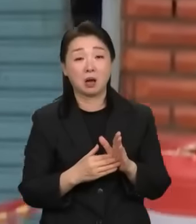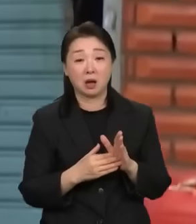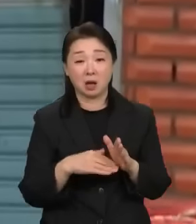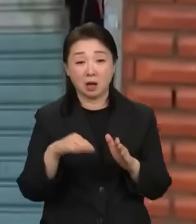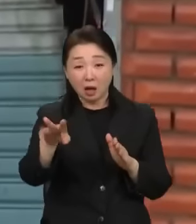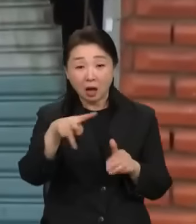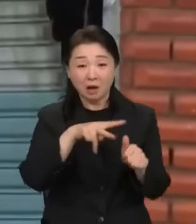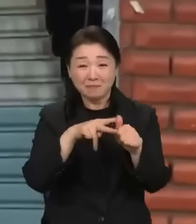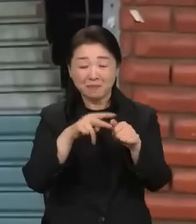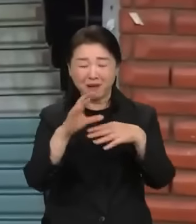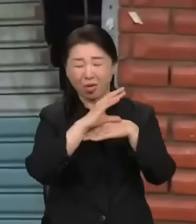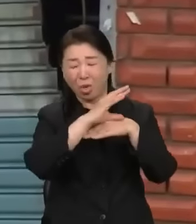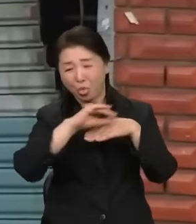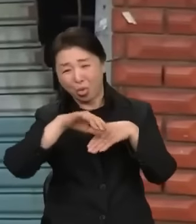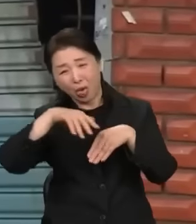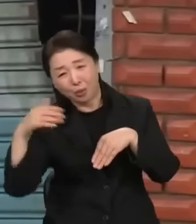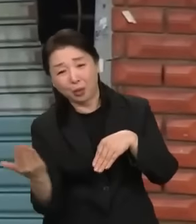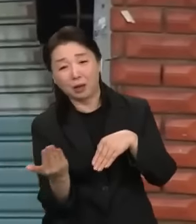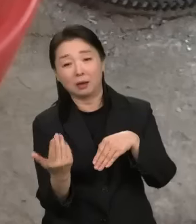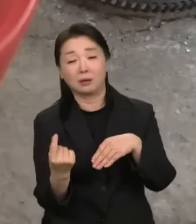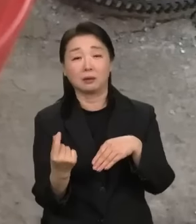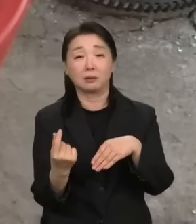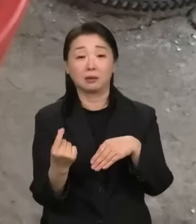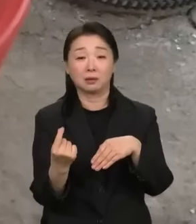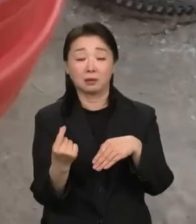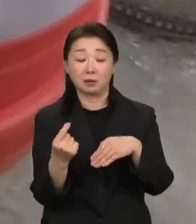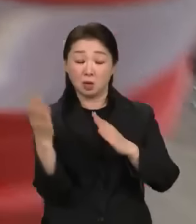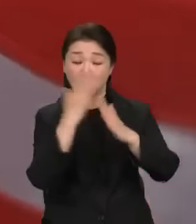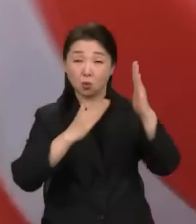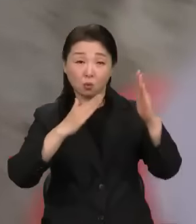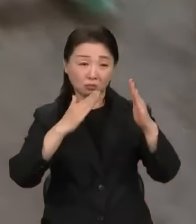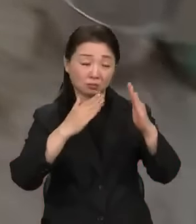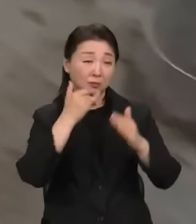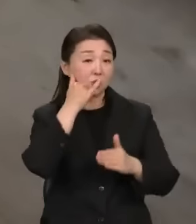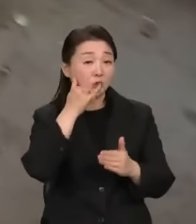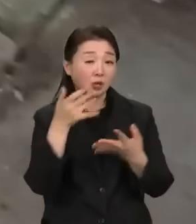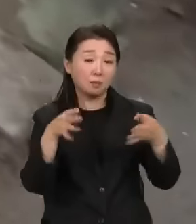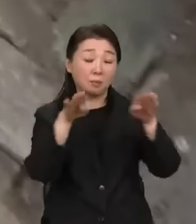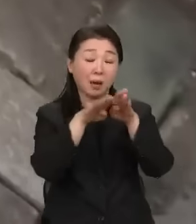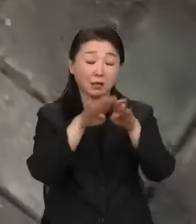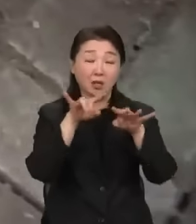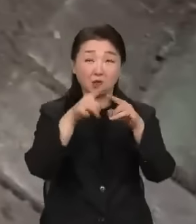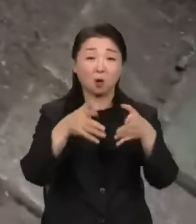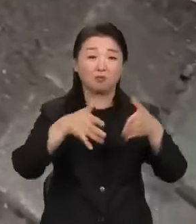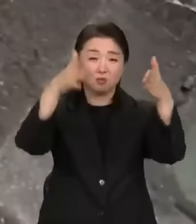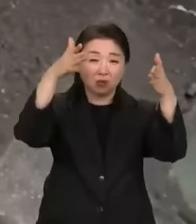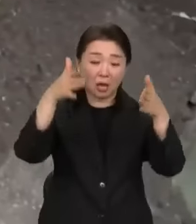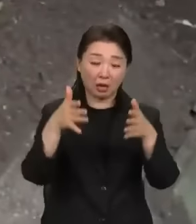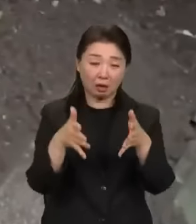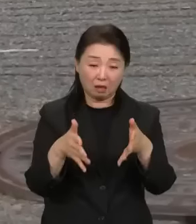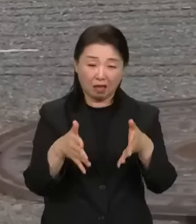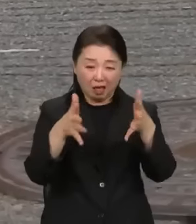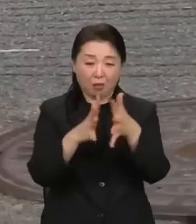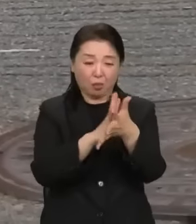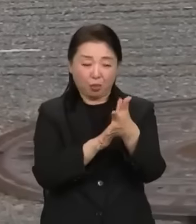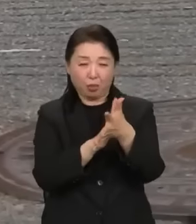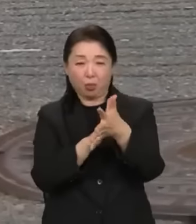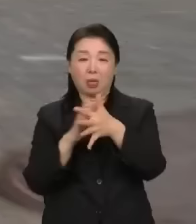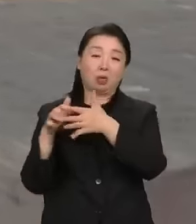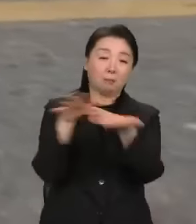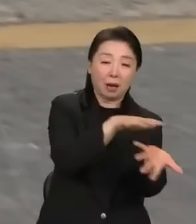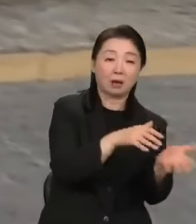점포 철문은 엿가락처럼 휘었습니다. 공중전화 부스와 전봇대, 인도 울타리가 부서지고 쓰러질 만큼 충격이